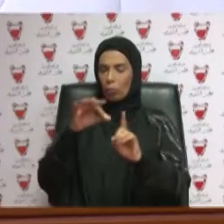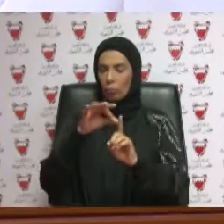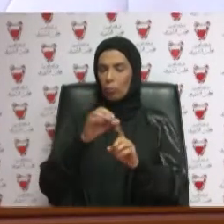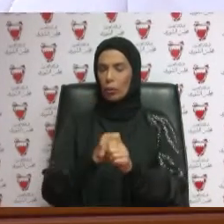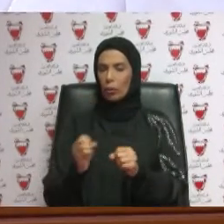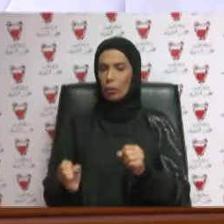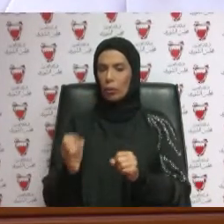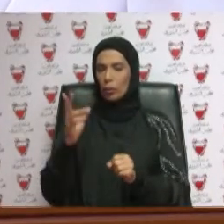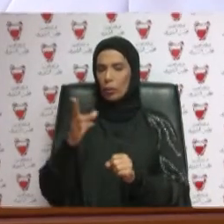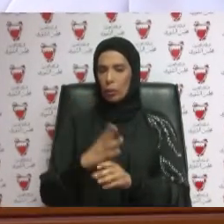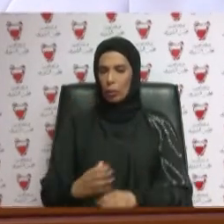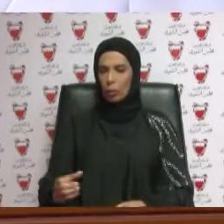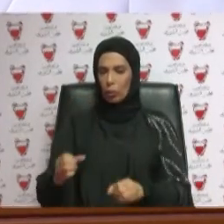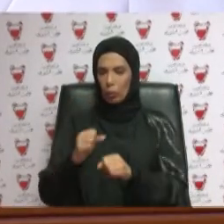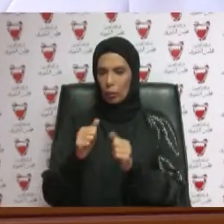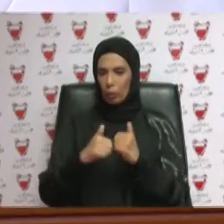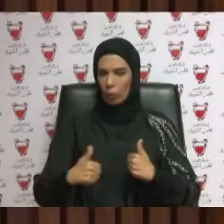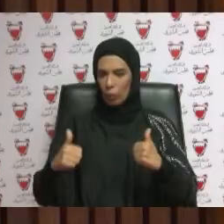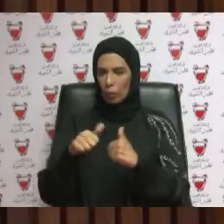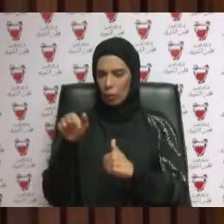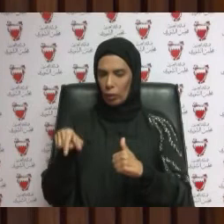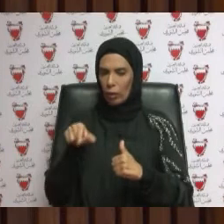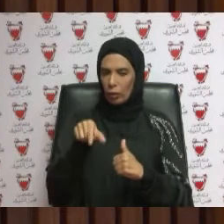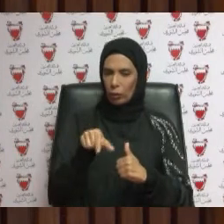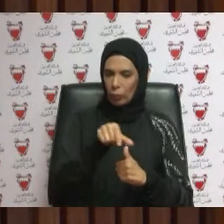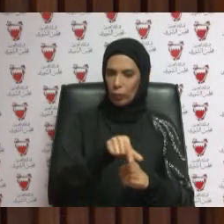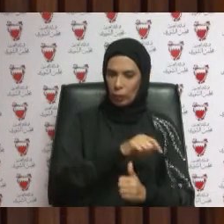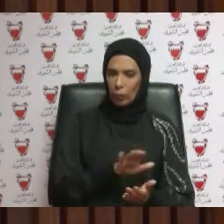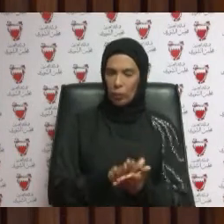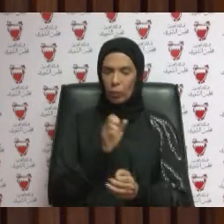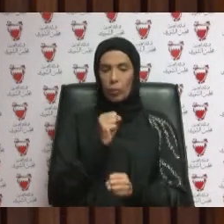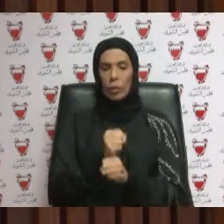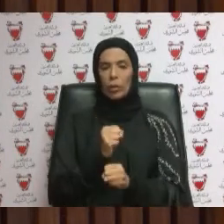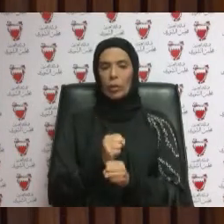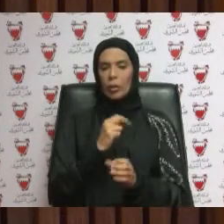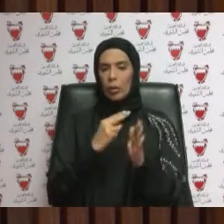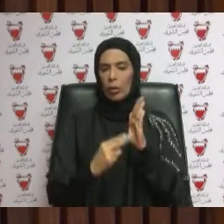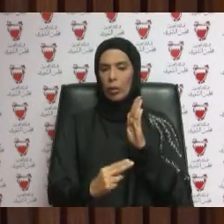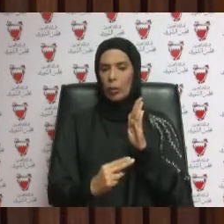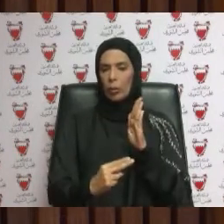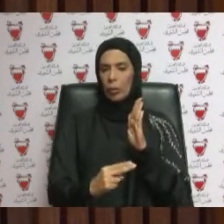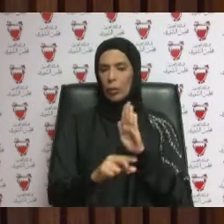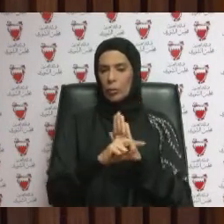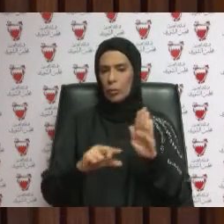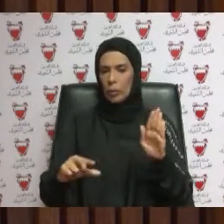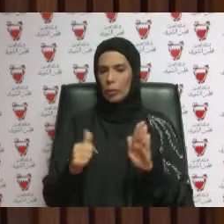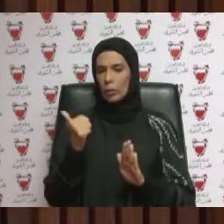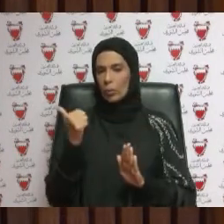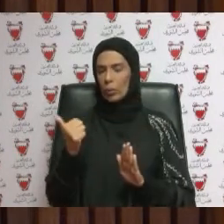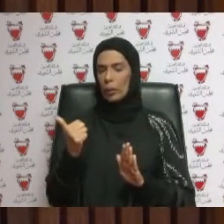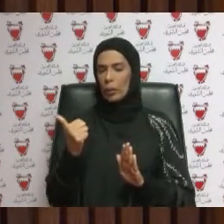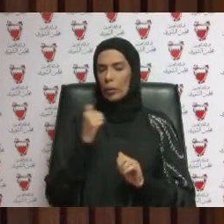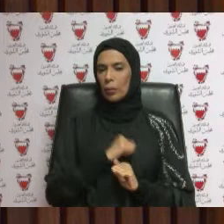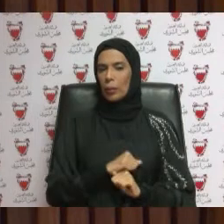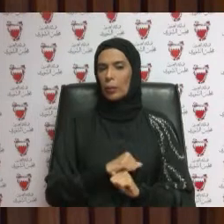المشروع بقانون إلى حماية الأسرة وأفرادها وحفظ كيانها تطبيقا لما نص عليه البند 6 من الفصل الأول